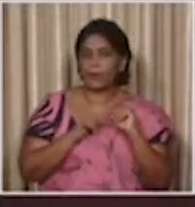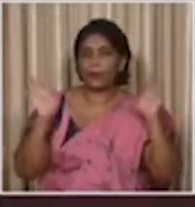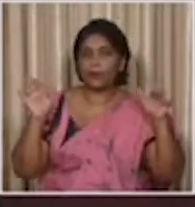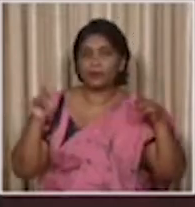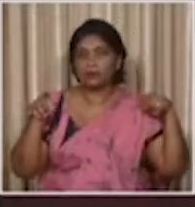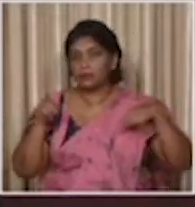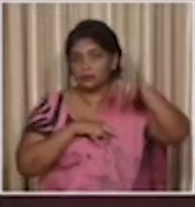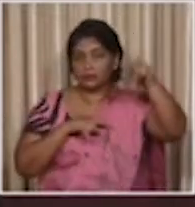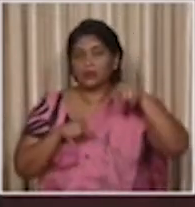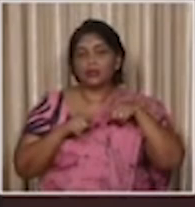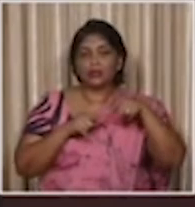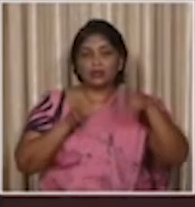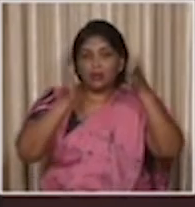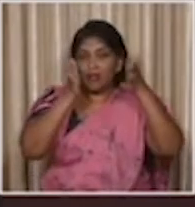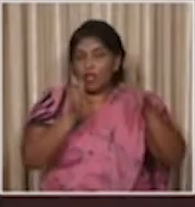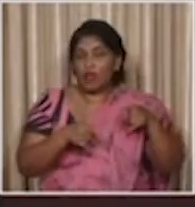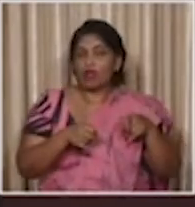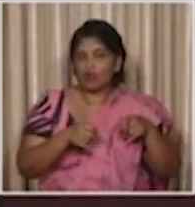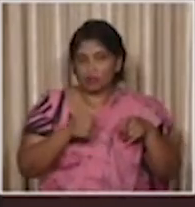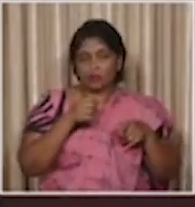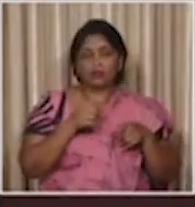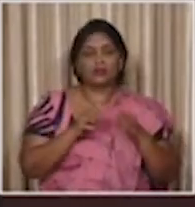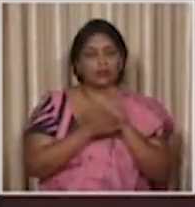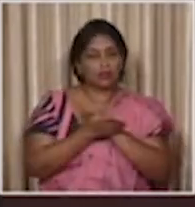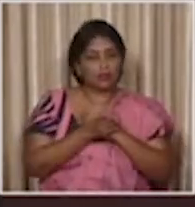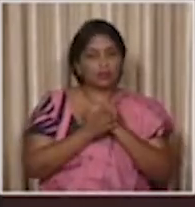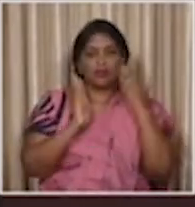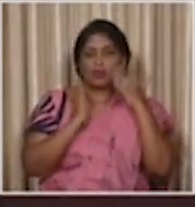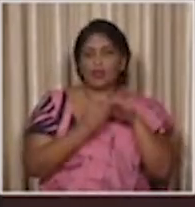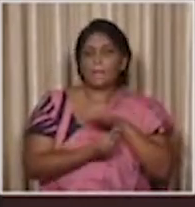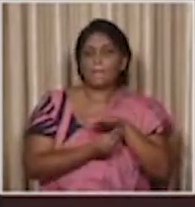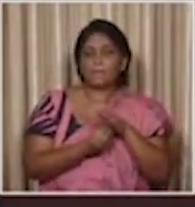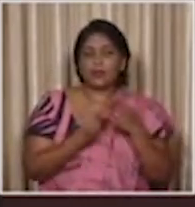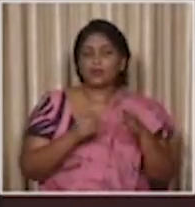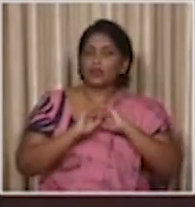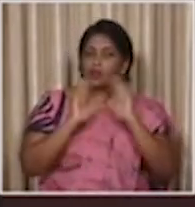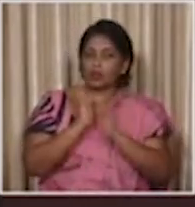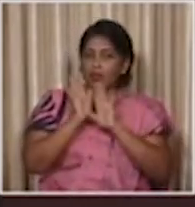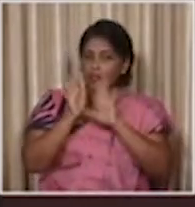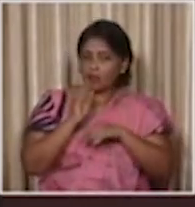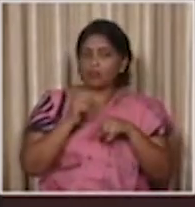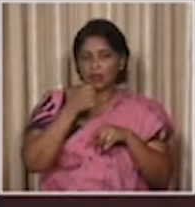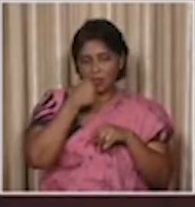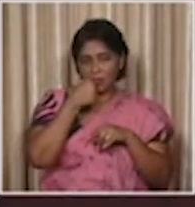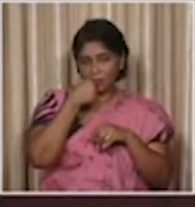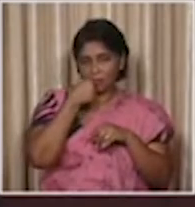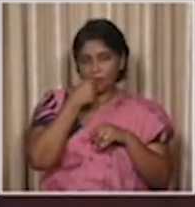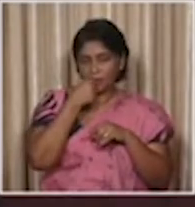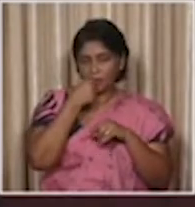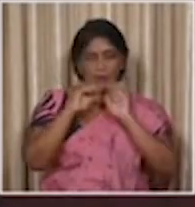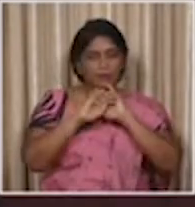මයිග්‍රේෂන් කොරිඩෝ එක හැටියට ඉඩ තියන්න ඕන මොනවද අපේ තියෙන සංවේදී පරිසර කලාප මොනවද ඒව අතහැරලා තියෙන එක ඒ යෝජනා මේ